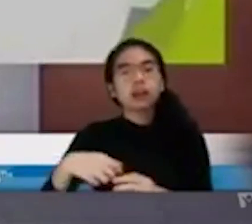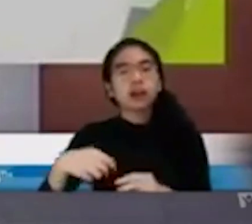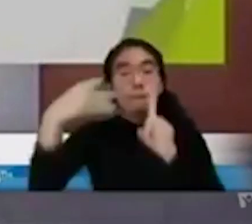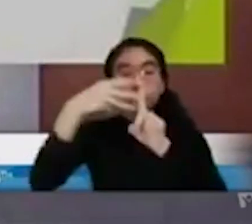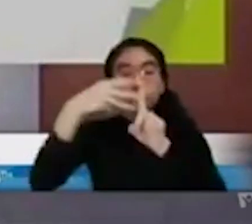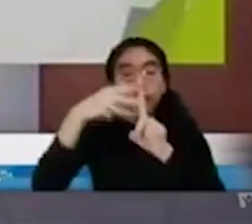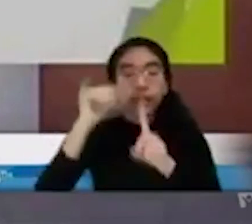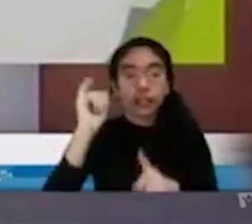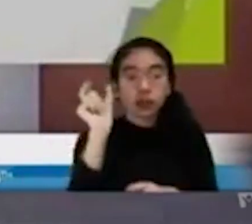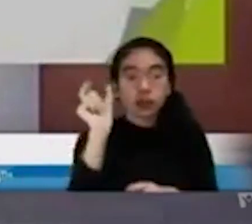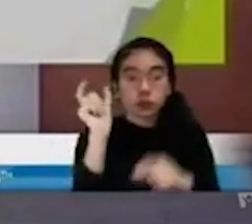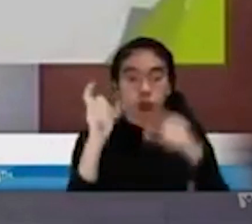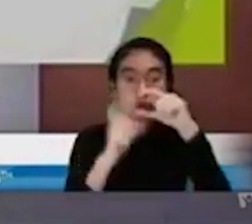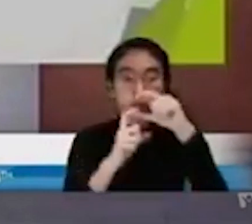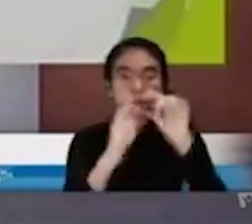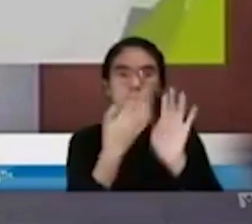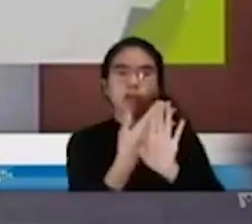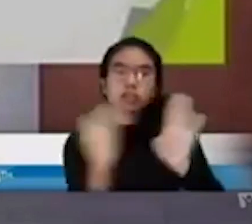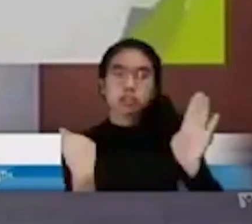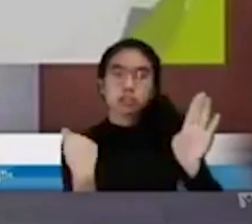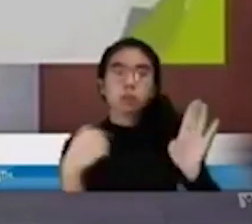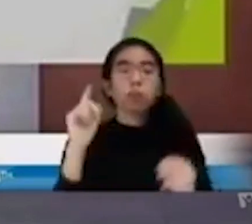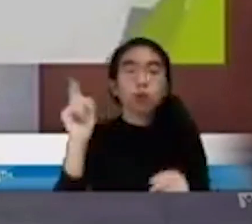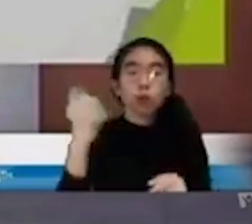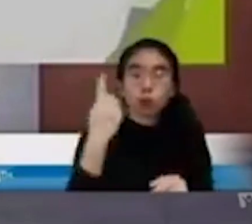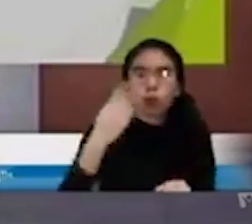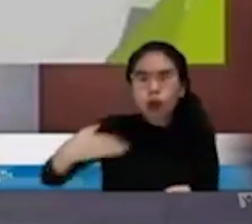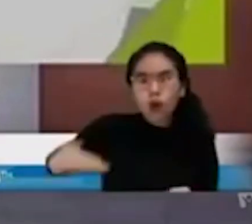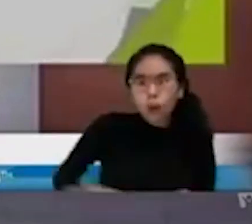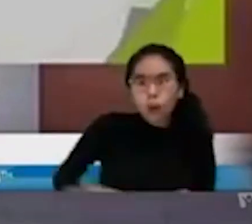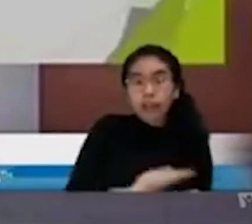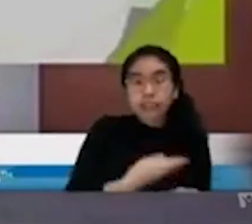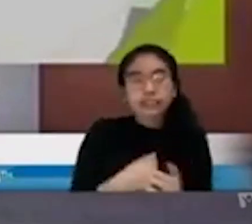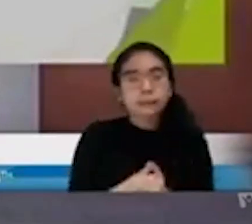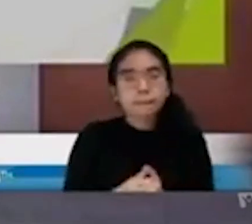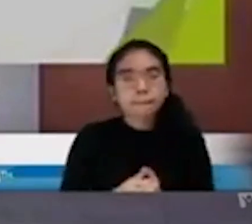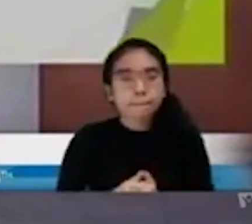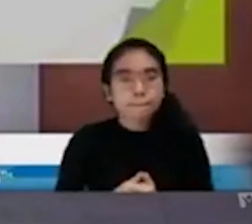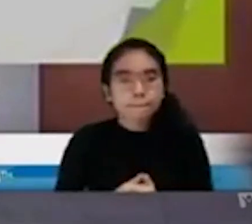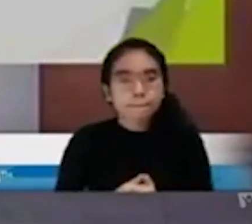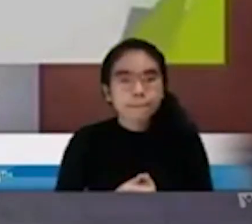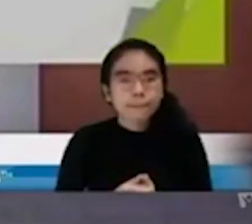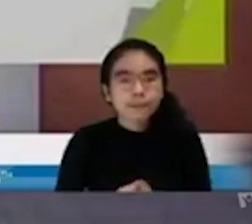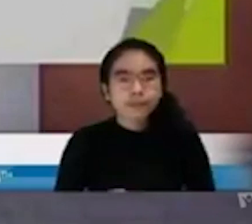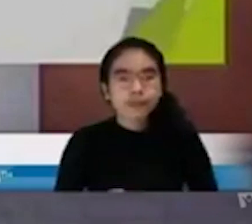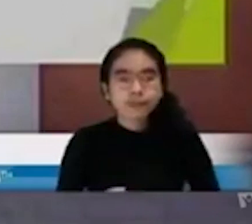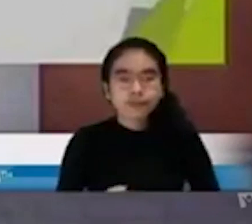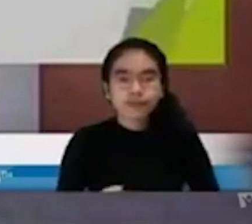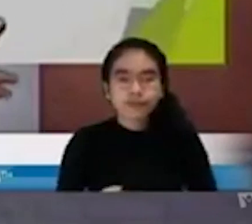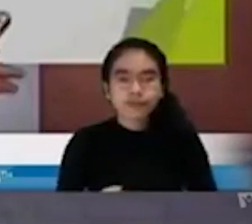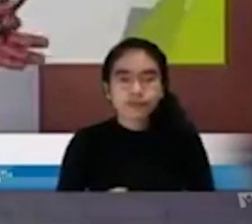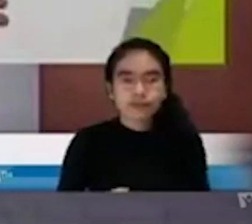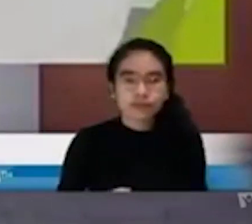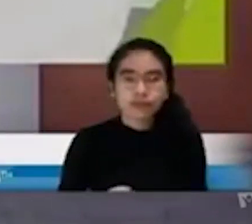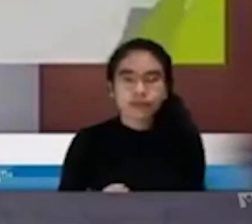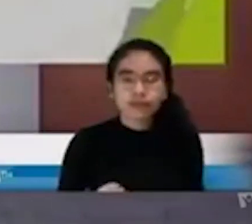pasien, oleh tim OR crew yang disebutkan, mereka juga mengadakan